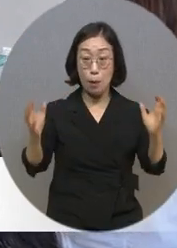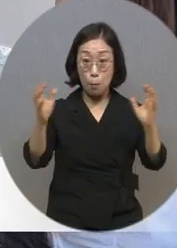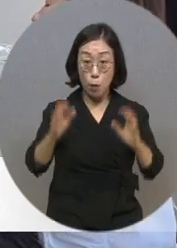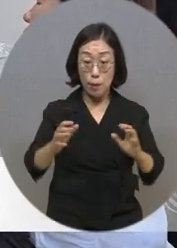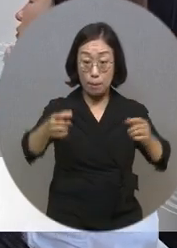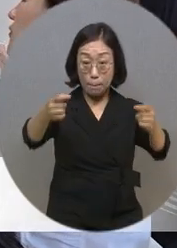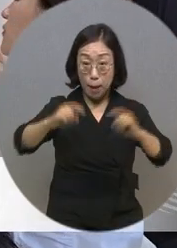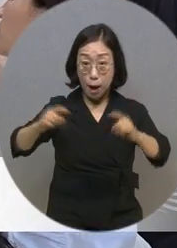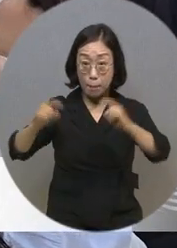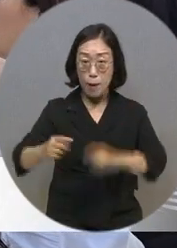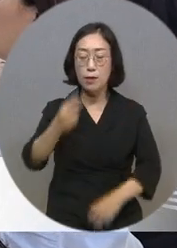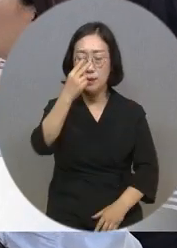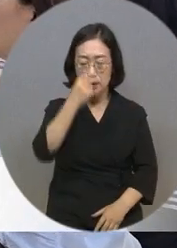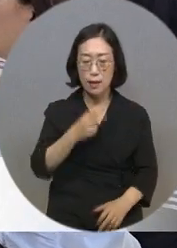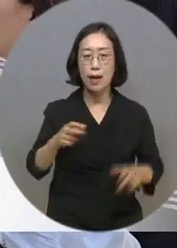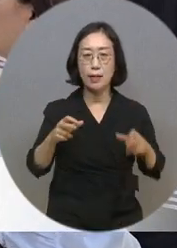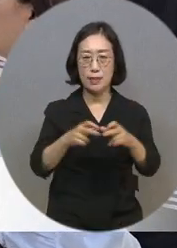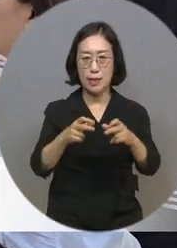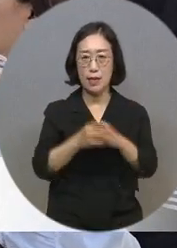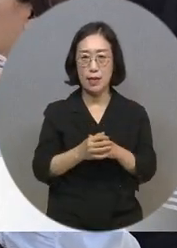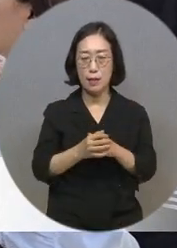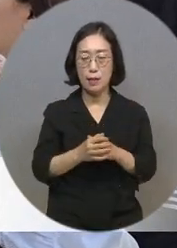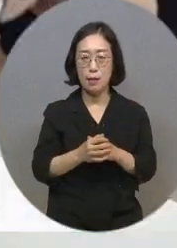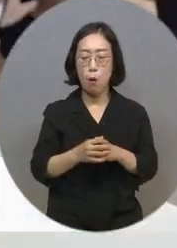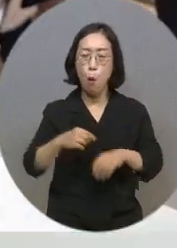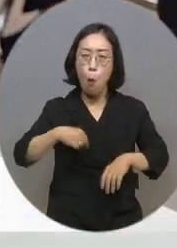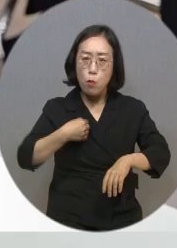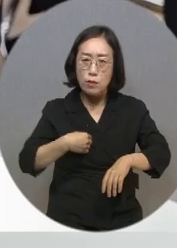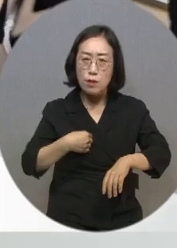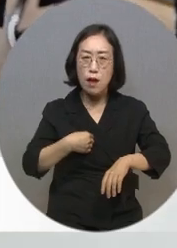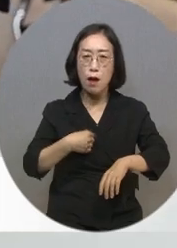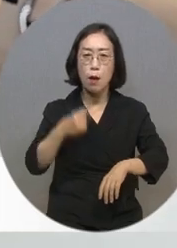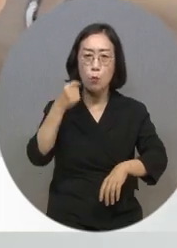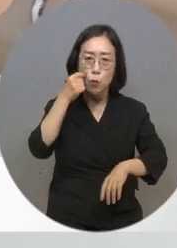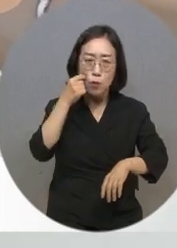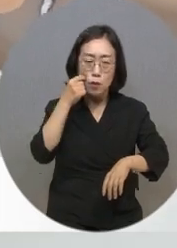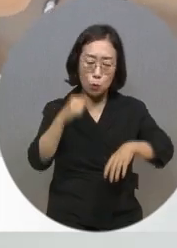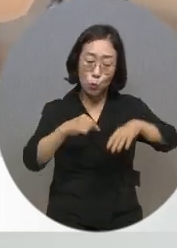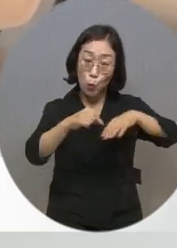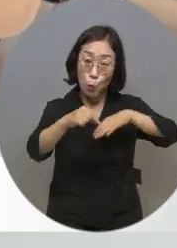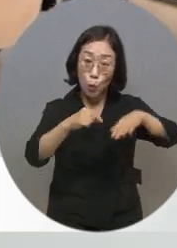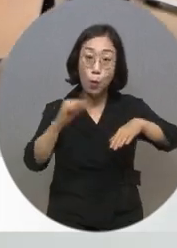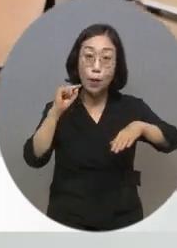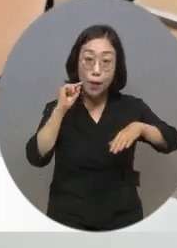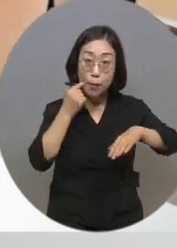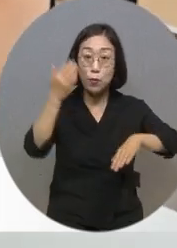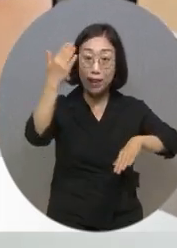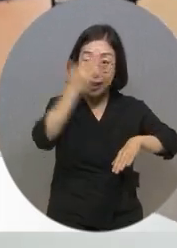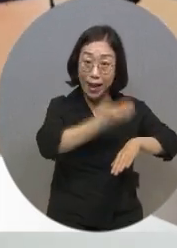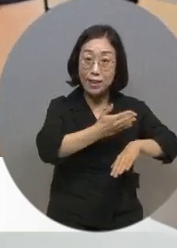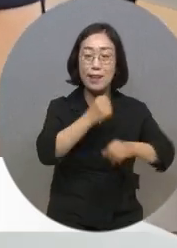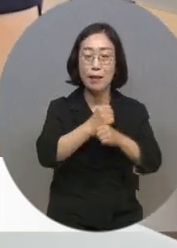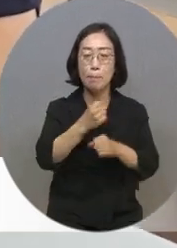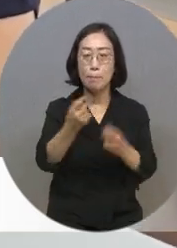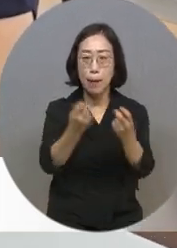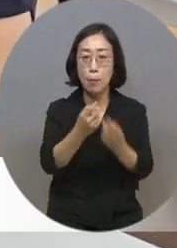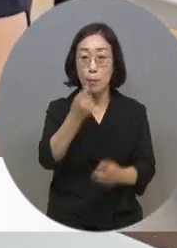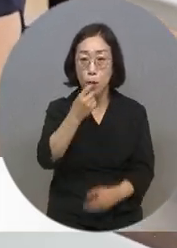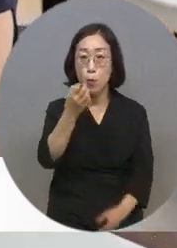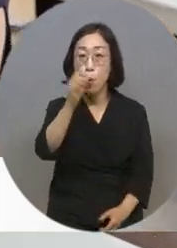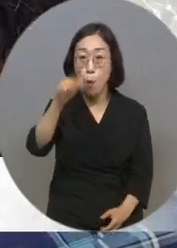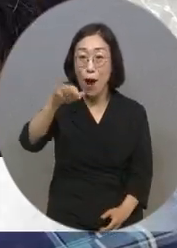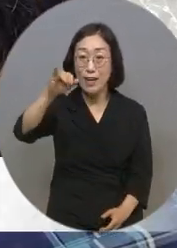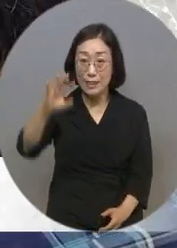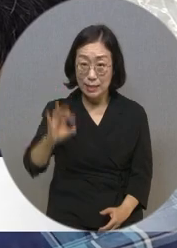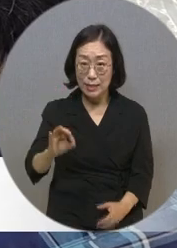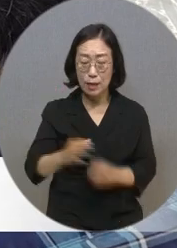전부 시각장애인들로서 그동안 스스로 하지 못했던 자신의 손톱을 정리하는 방법을 배우고 왁싱 교육 등을 통해